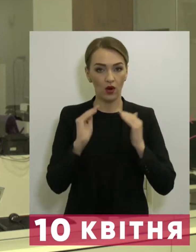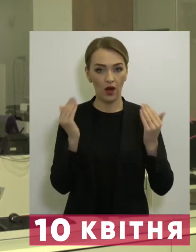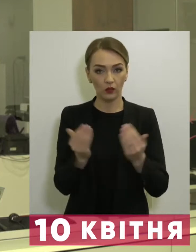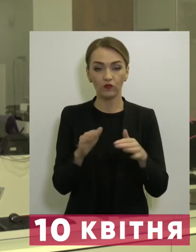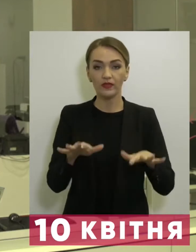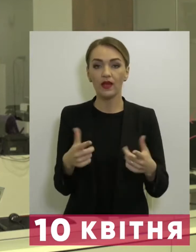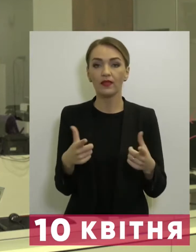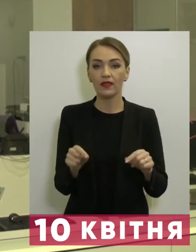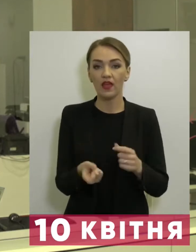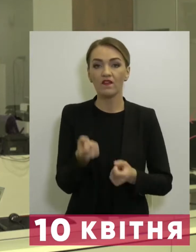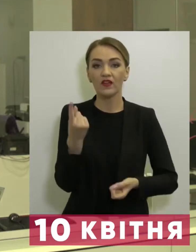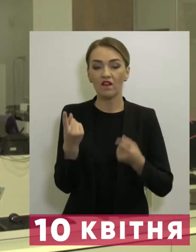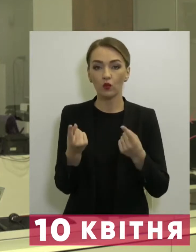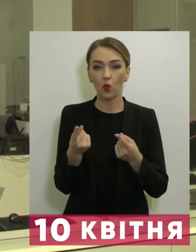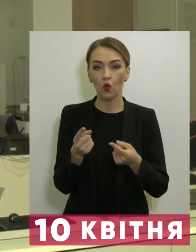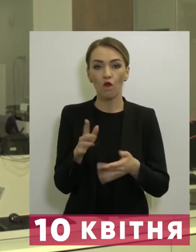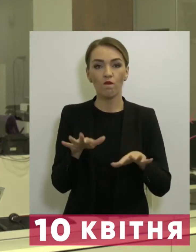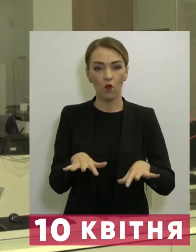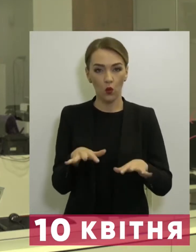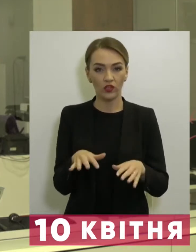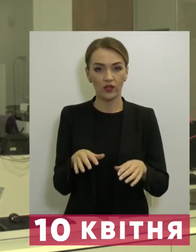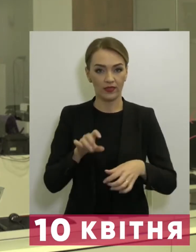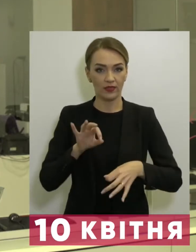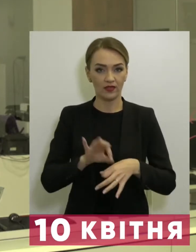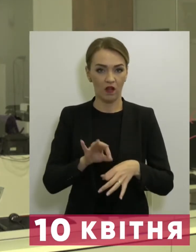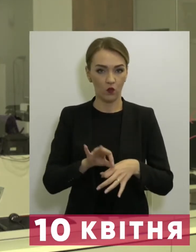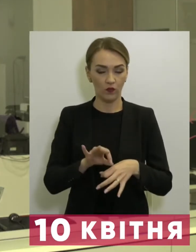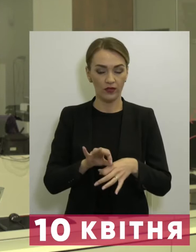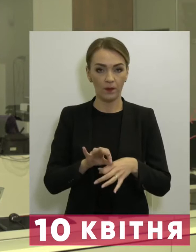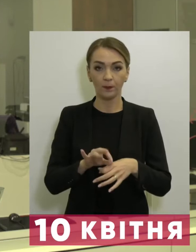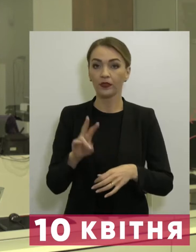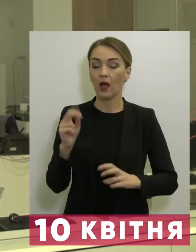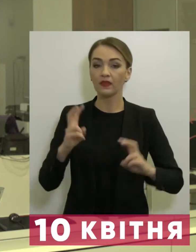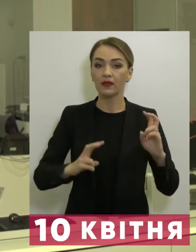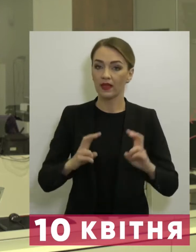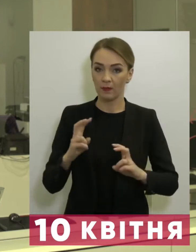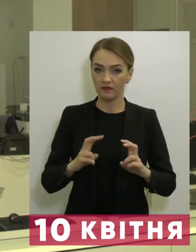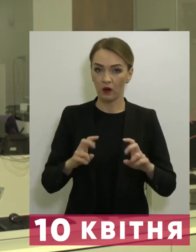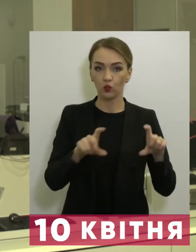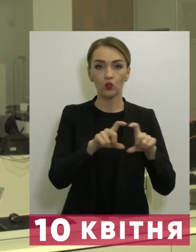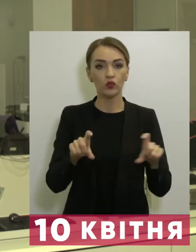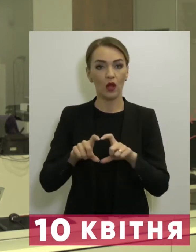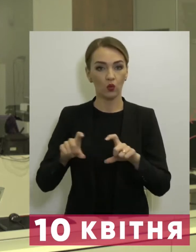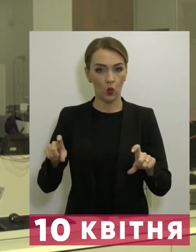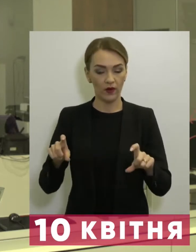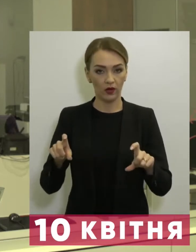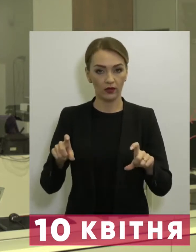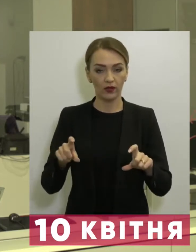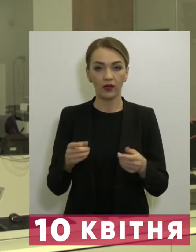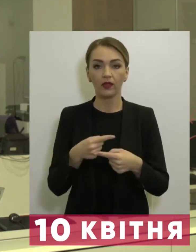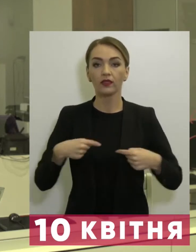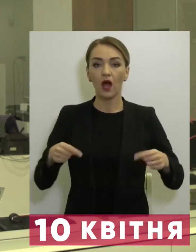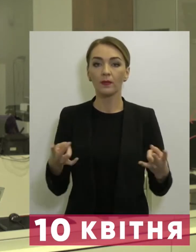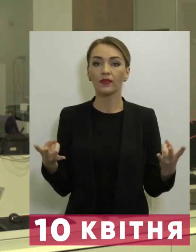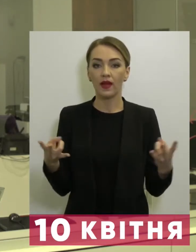де виявлено вогнище на захворювання. На підприємствах, в установах. Нам